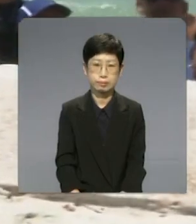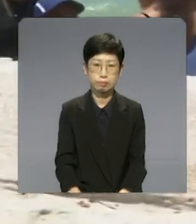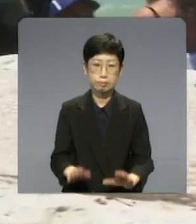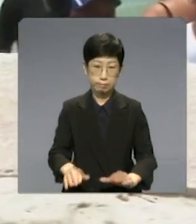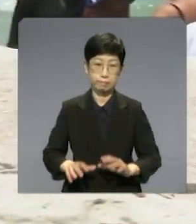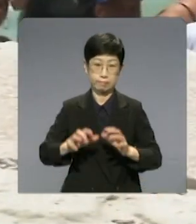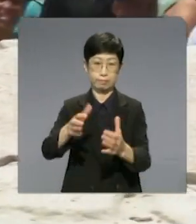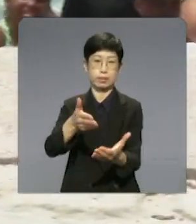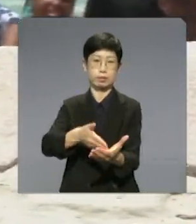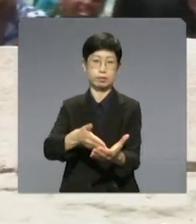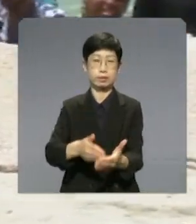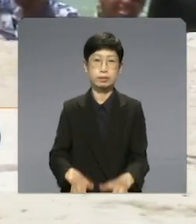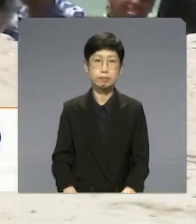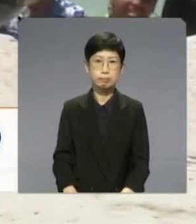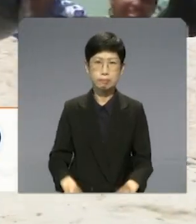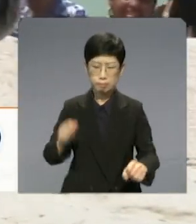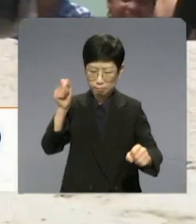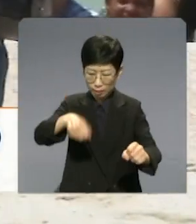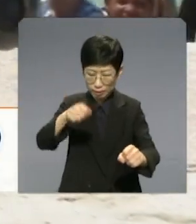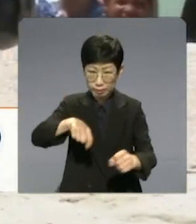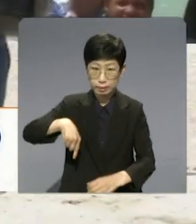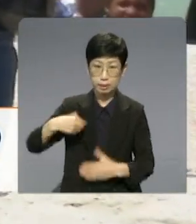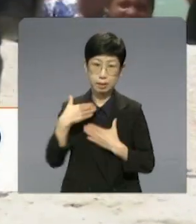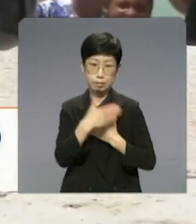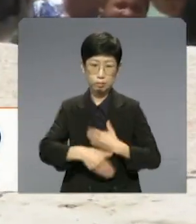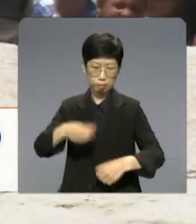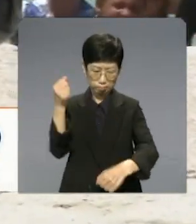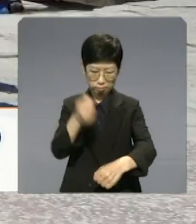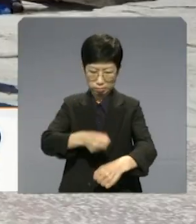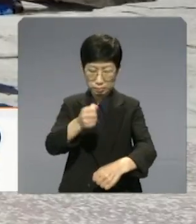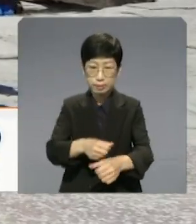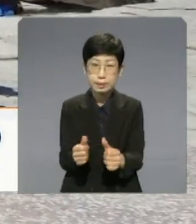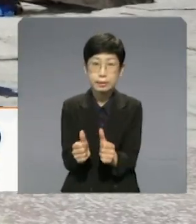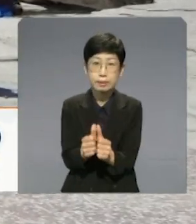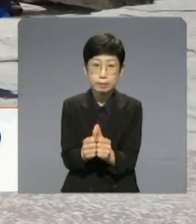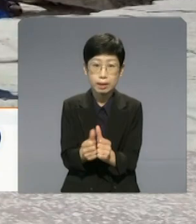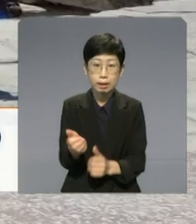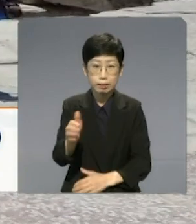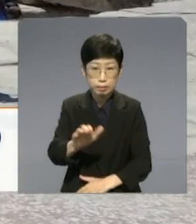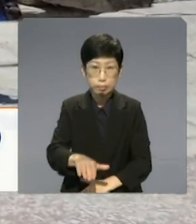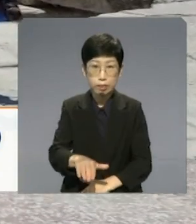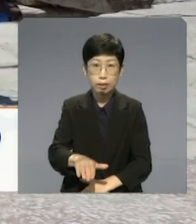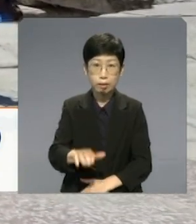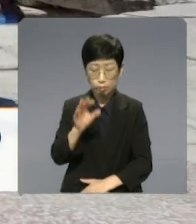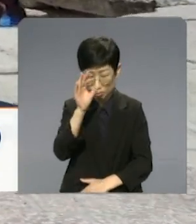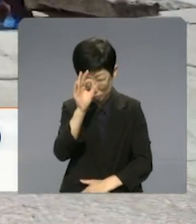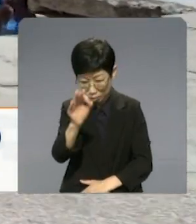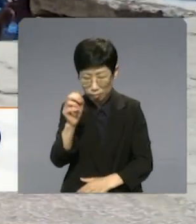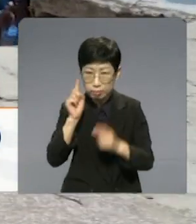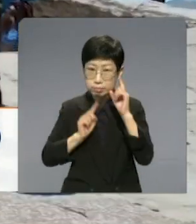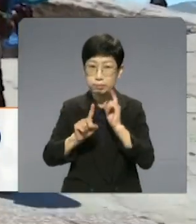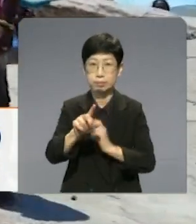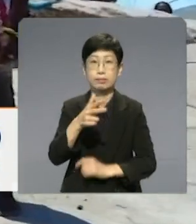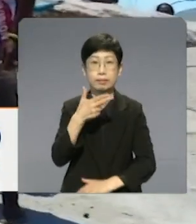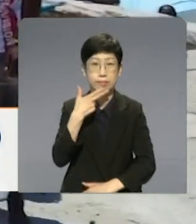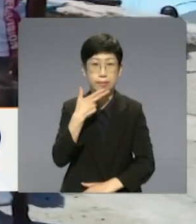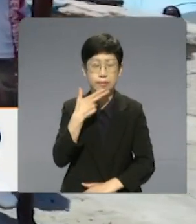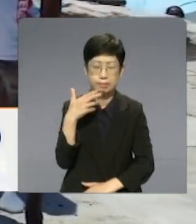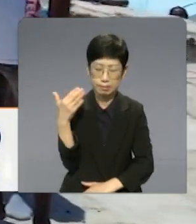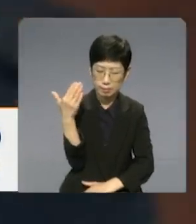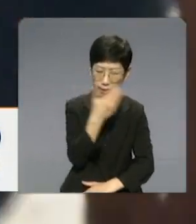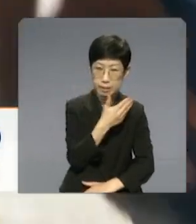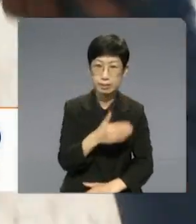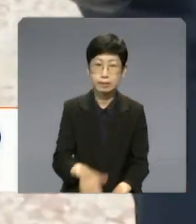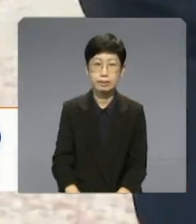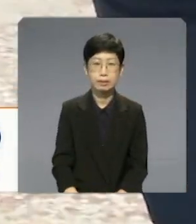오늘의 세계입니다. 망치로 자기 몸을 두들기는 한 남성. 하지만 망치가 다녀간 자리에는 상처 하나 남지 않는